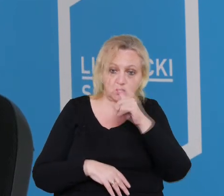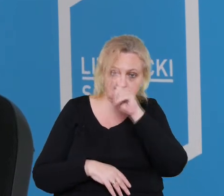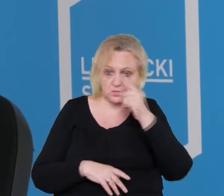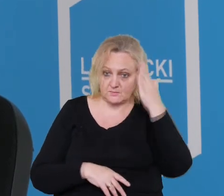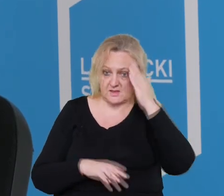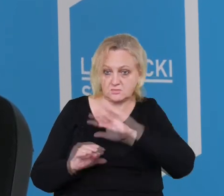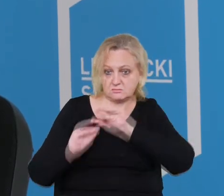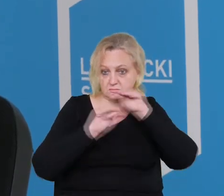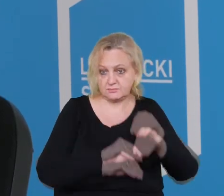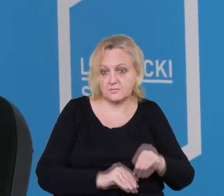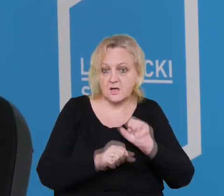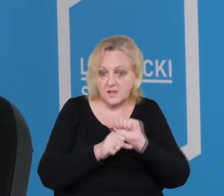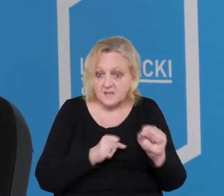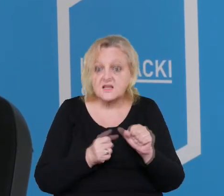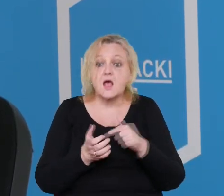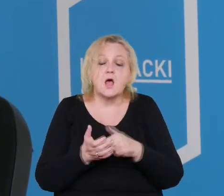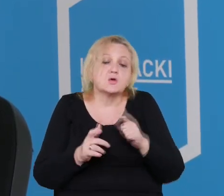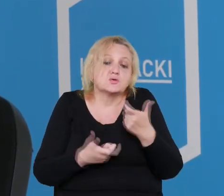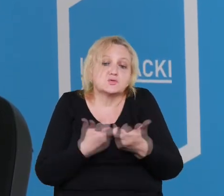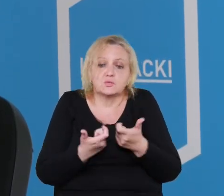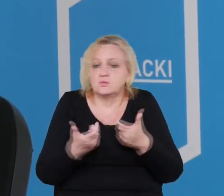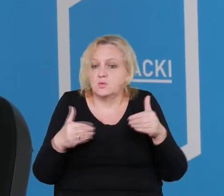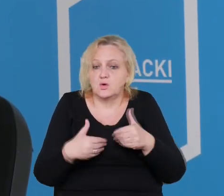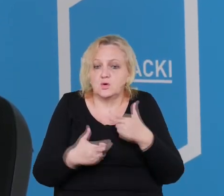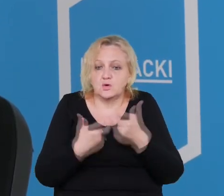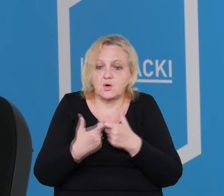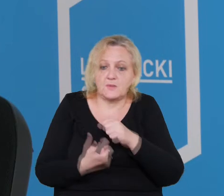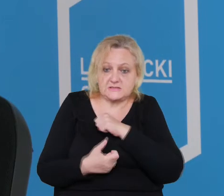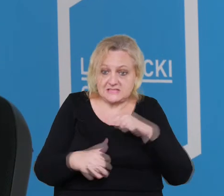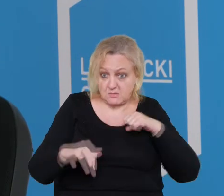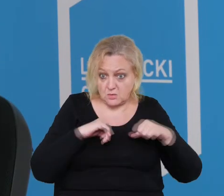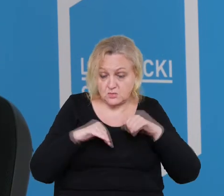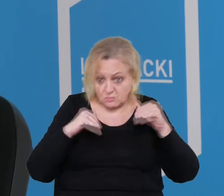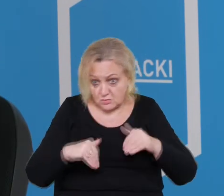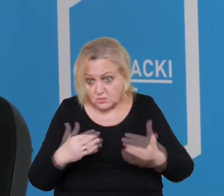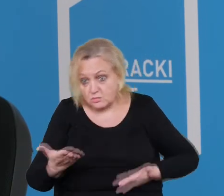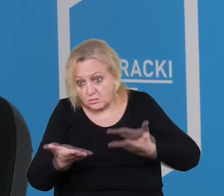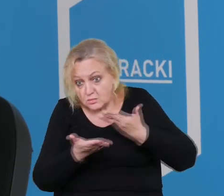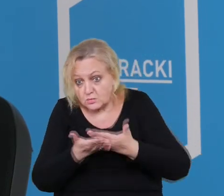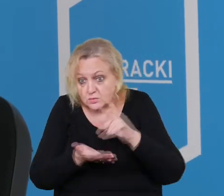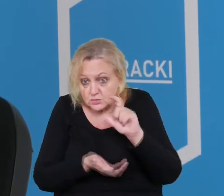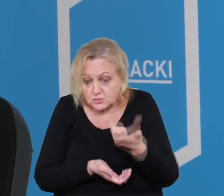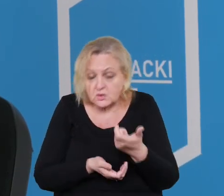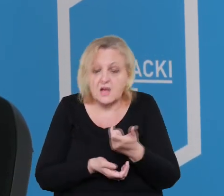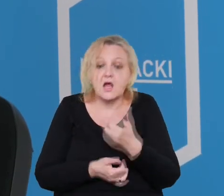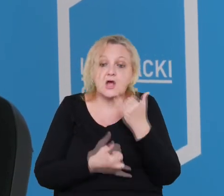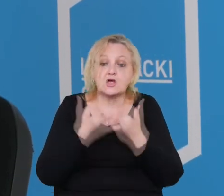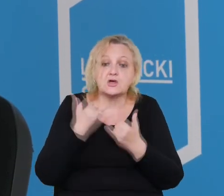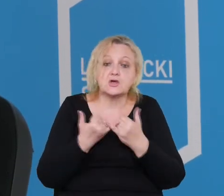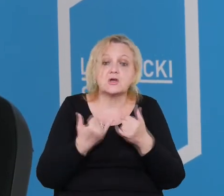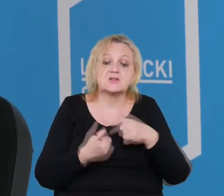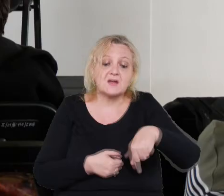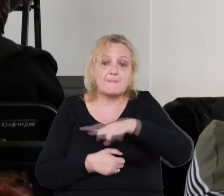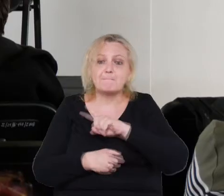co my możemy zrobić że takie deklaracje na poziomie samorządowym w ogóle coś znaczą jeżeli kraj nie ma polityki